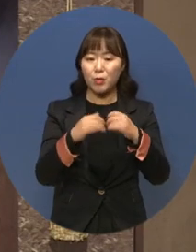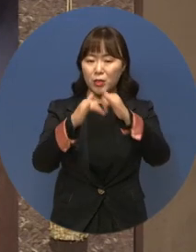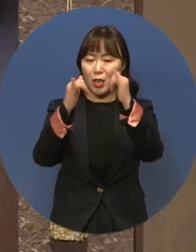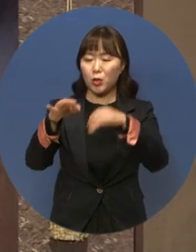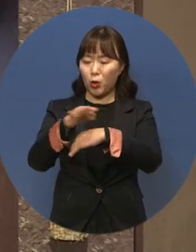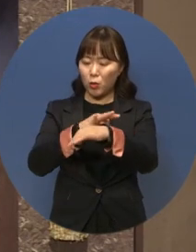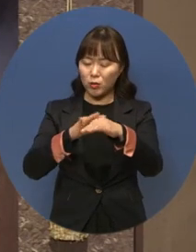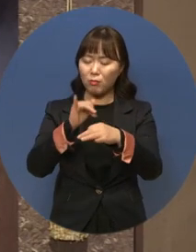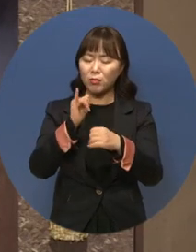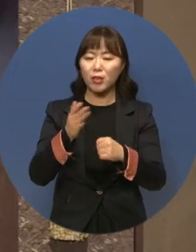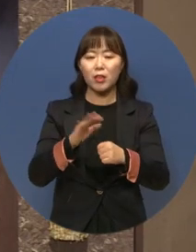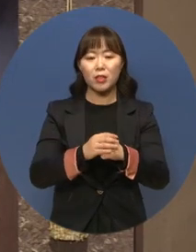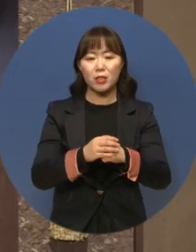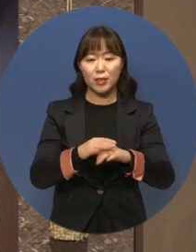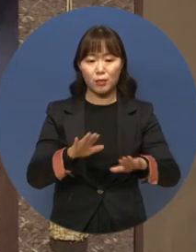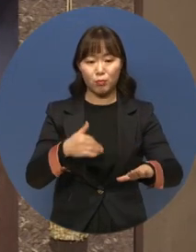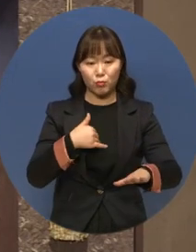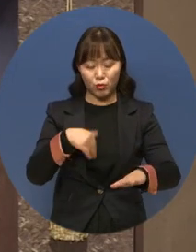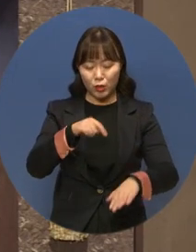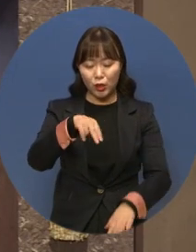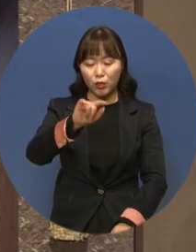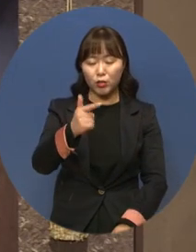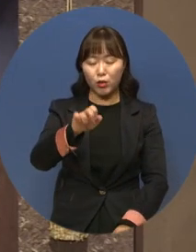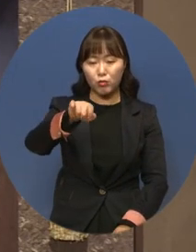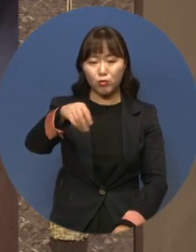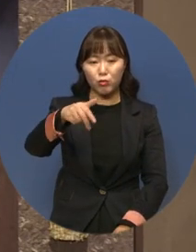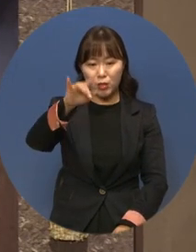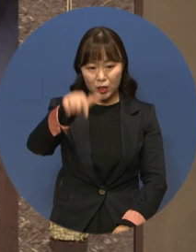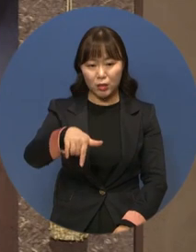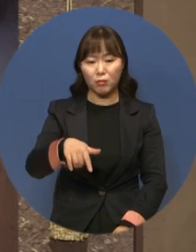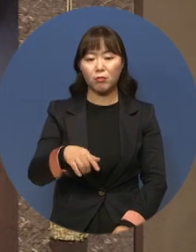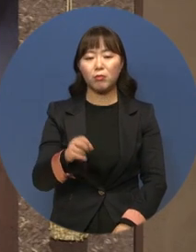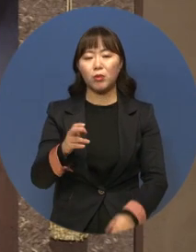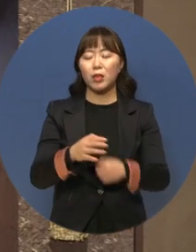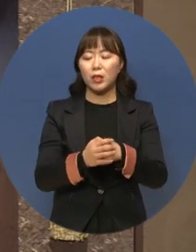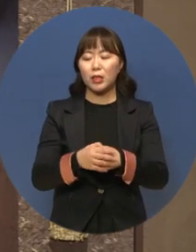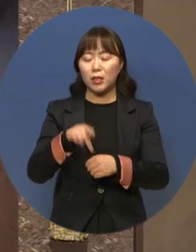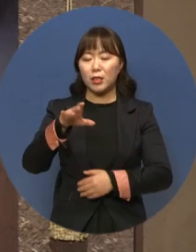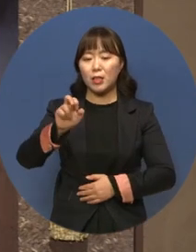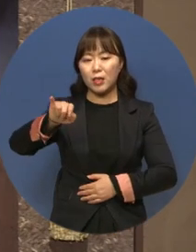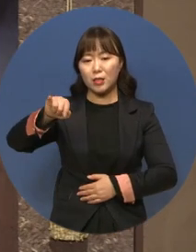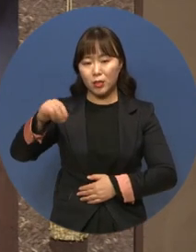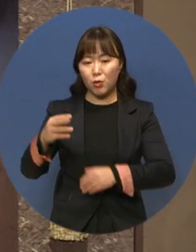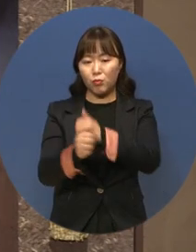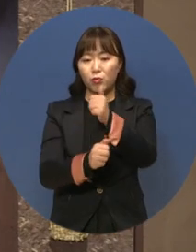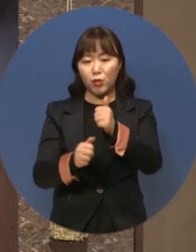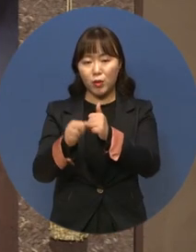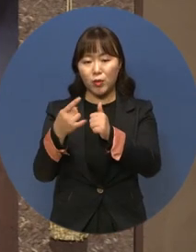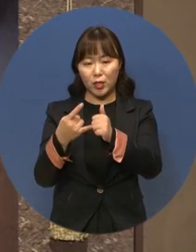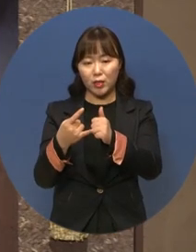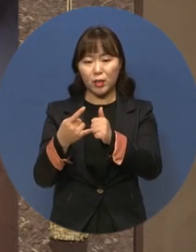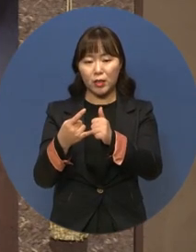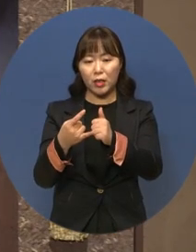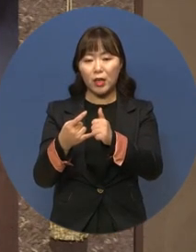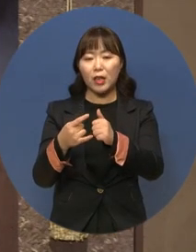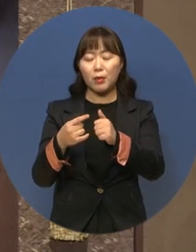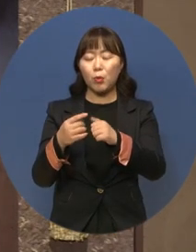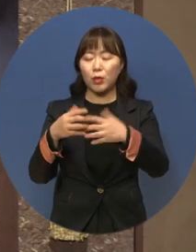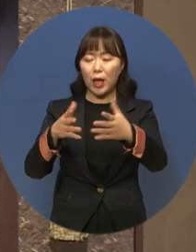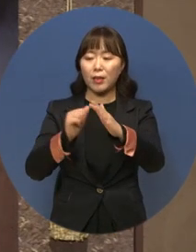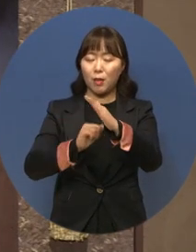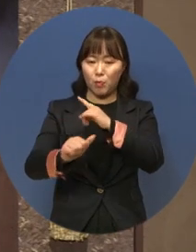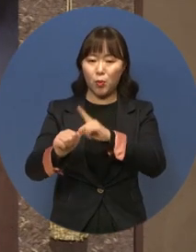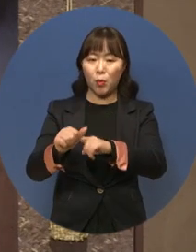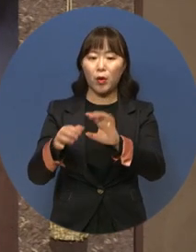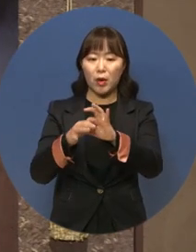그래서 여기는 선출직입니다. 네. 상설위원회는 당대표 임명직입니다. 특별위원회도